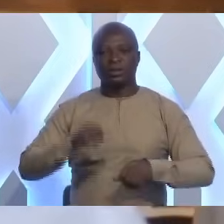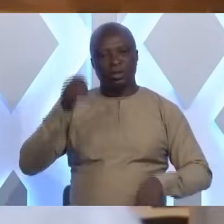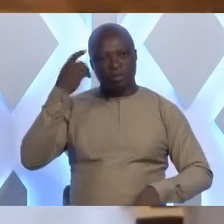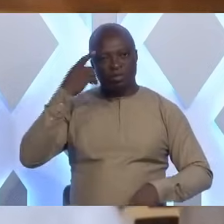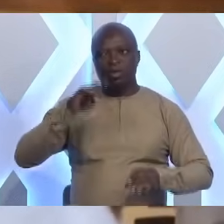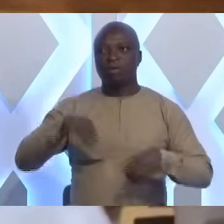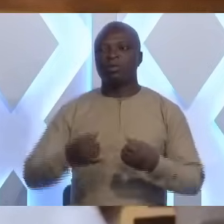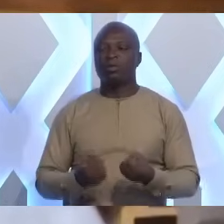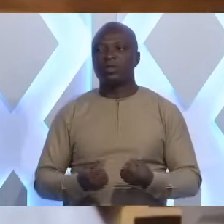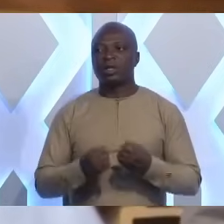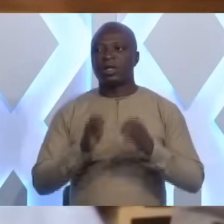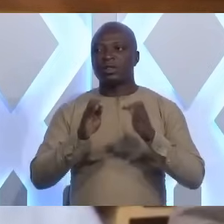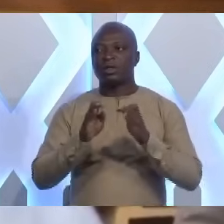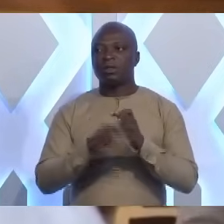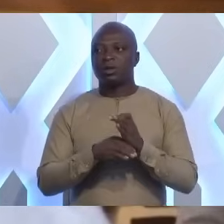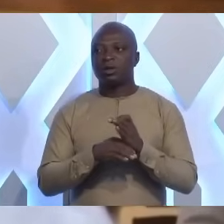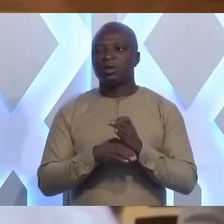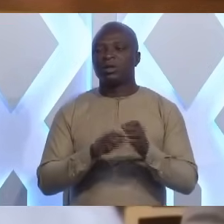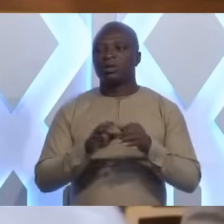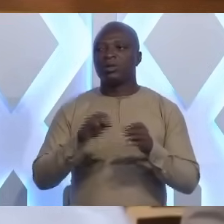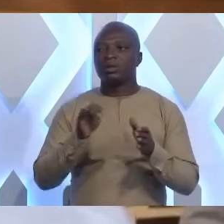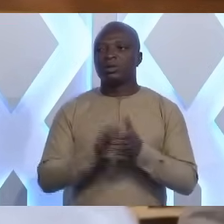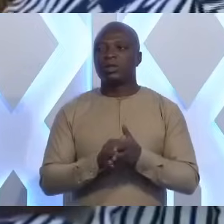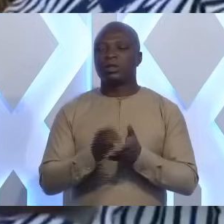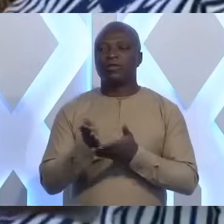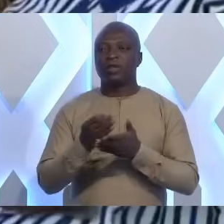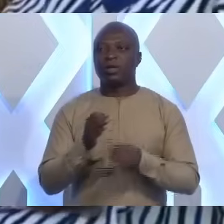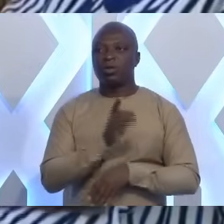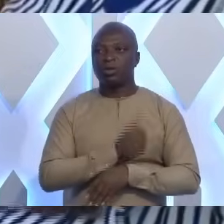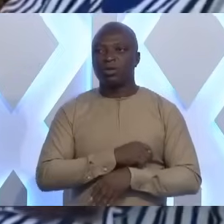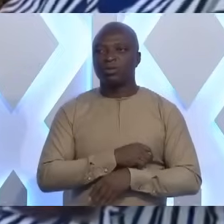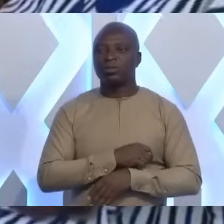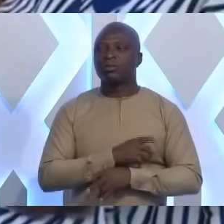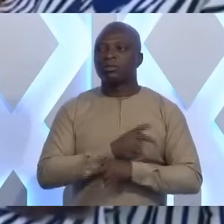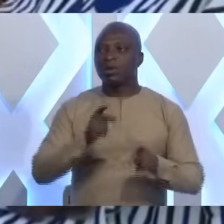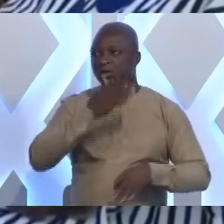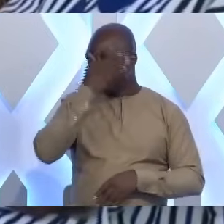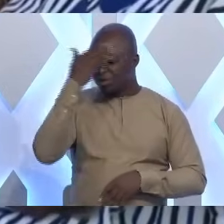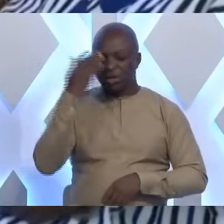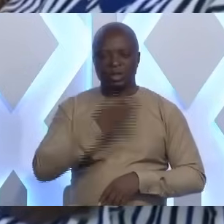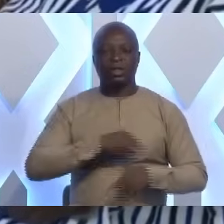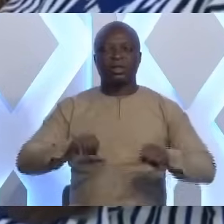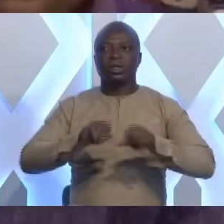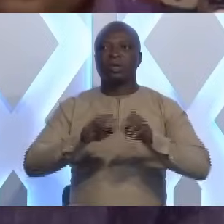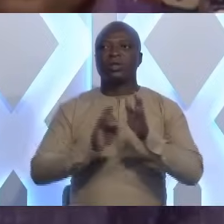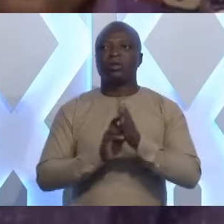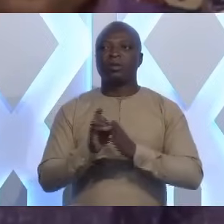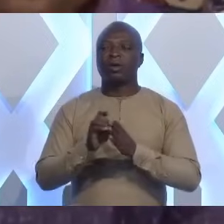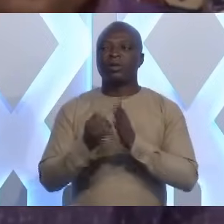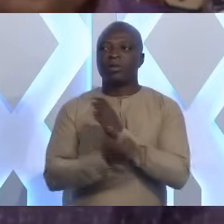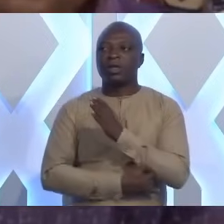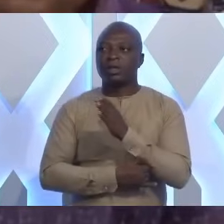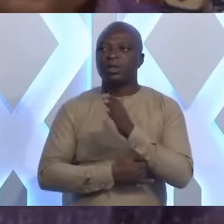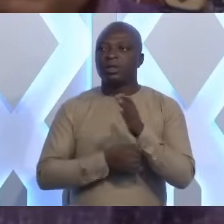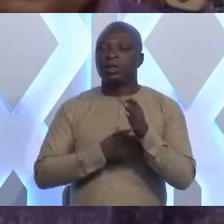booster l'enseignement de cette filière au Togo. Nul n'ignore l'intérêt des sciences dans le développement d'un pays. et